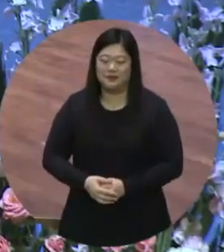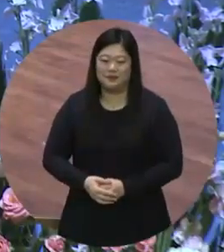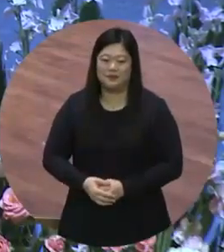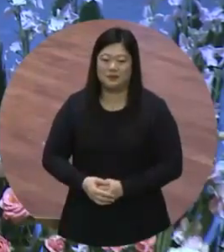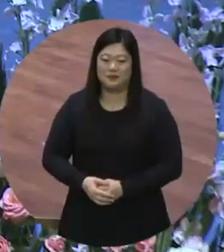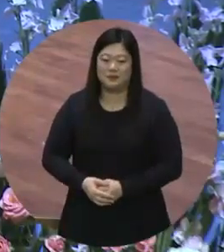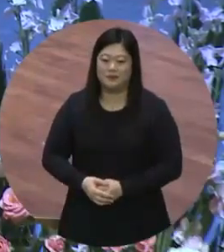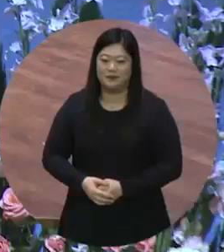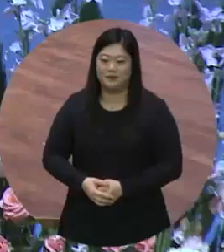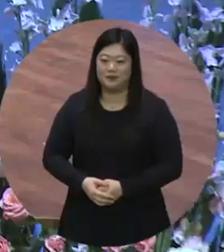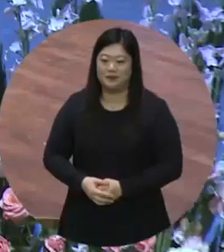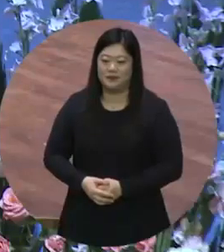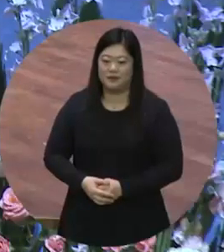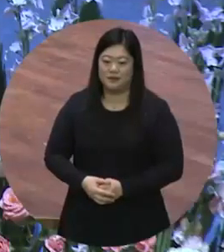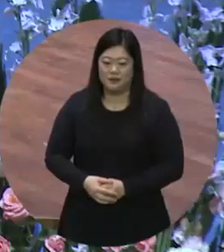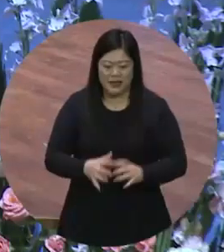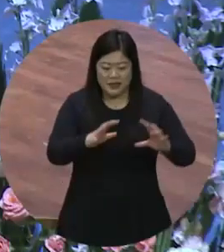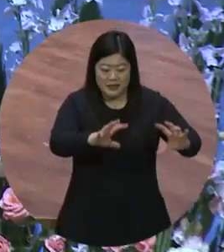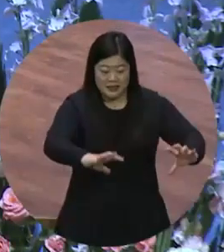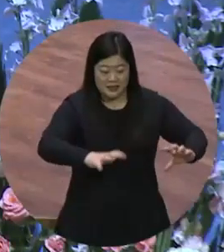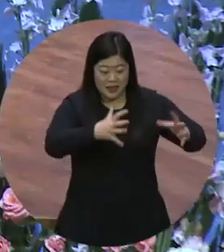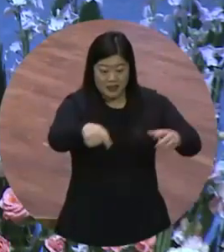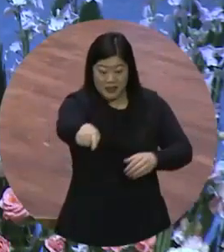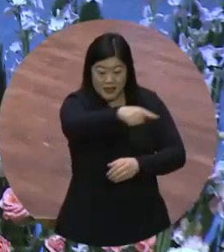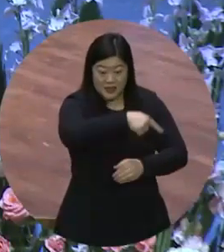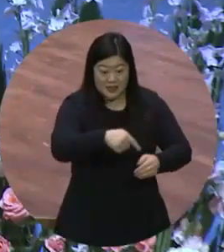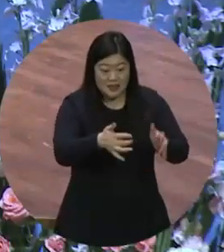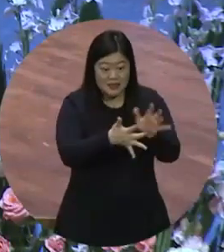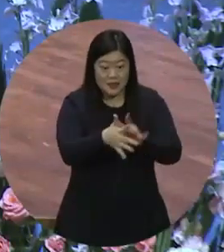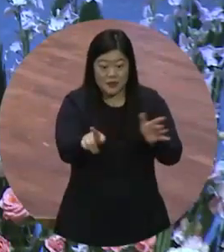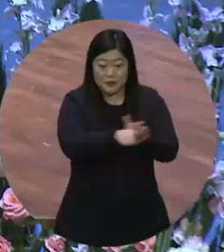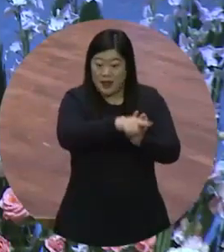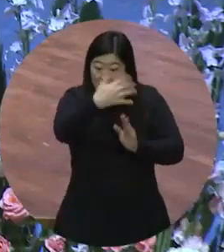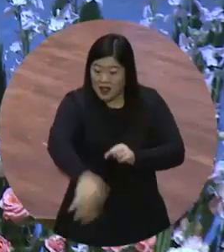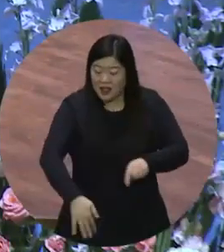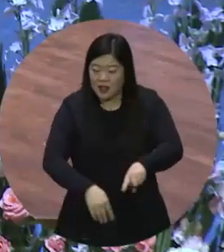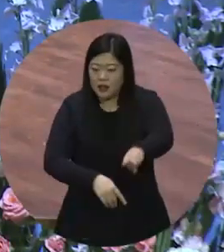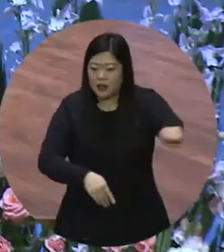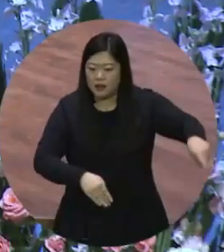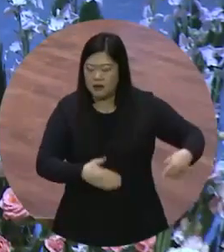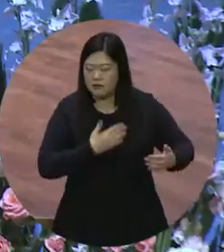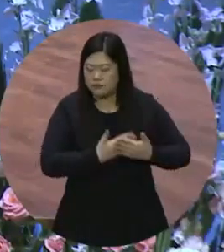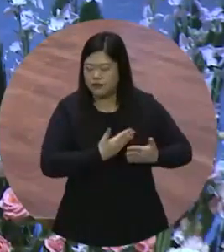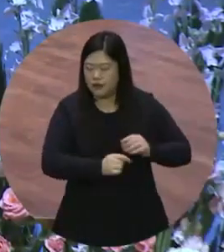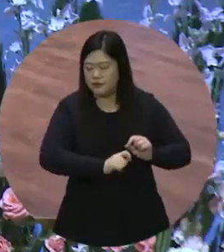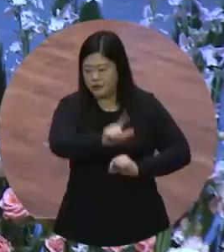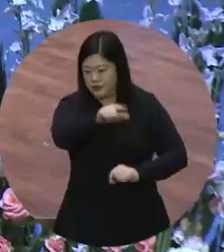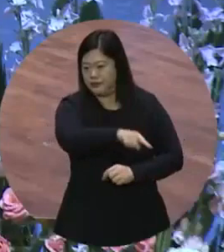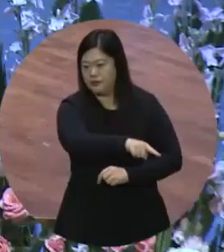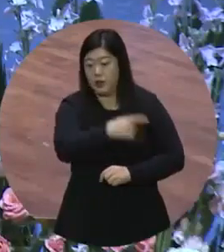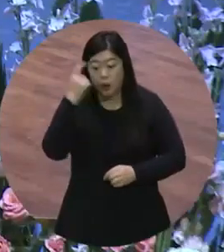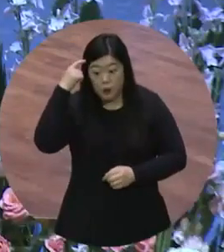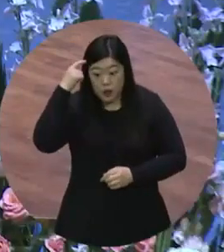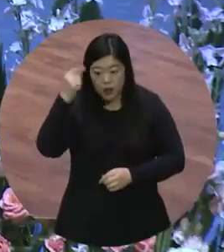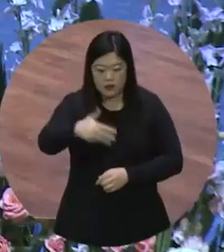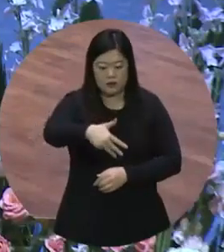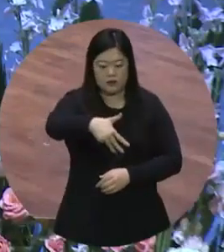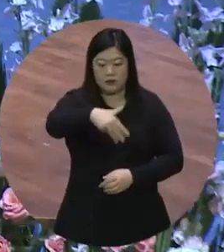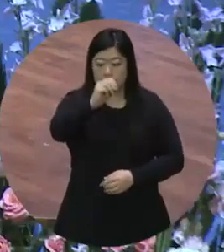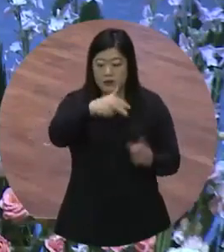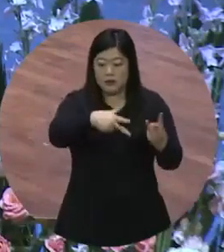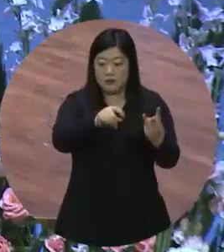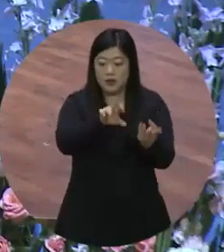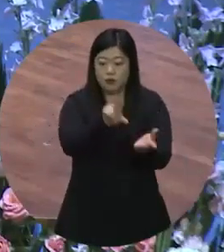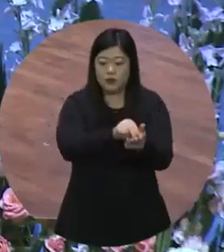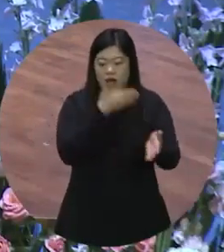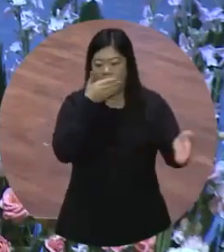이 세상에 사는 모든 사람들이 거의 다 그랬습니다. 창세기 3장 속에 살기 때문에. 그래서